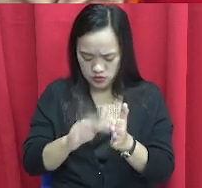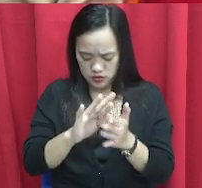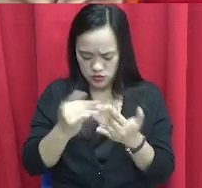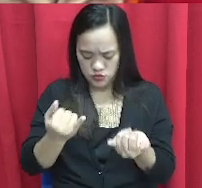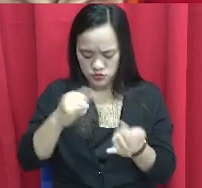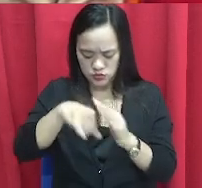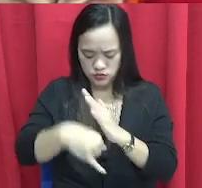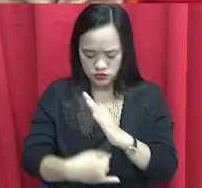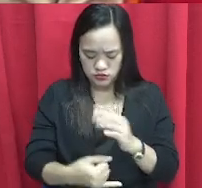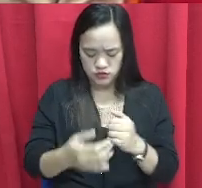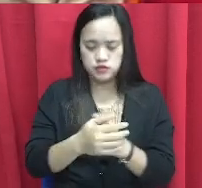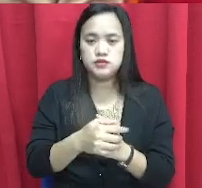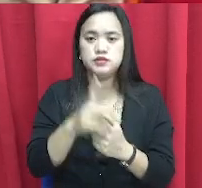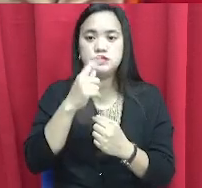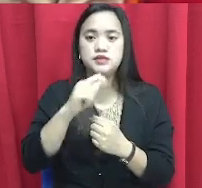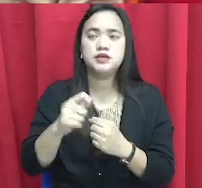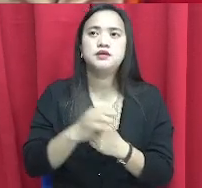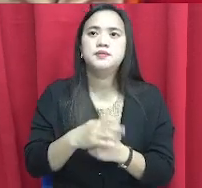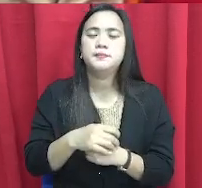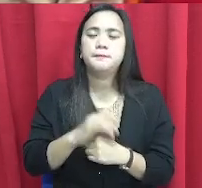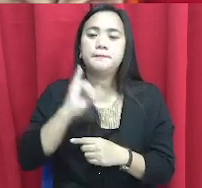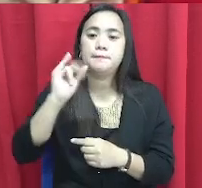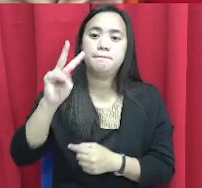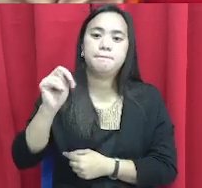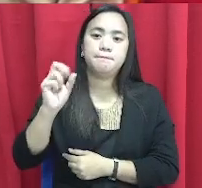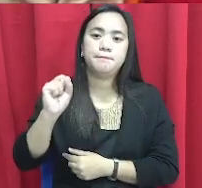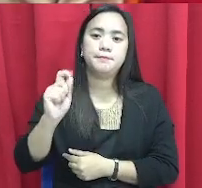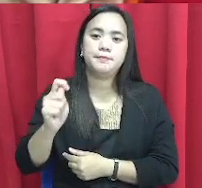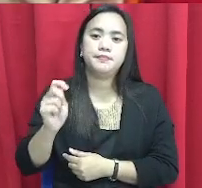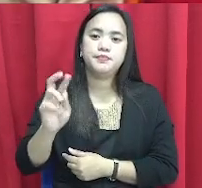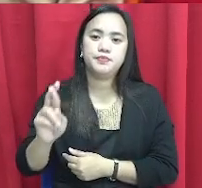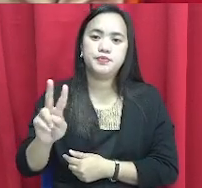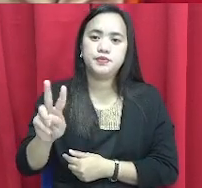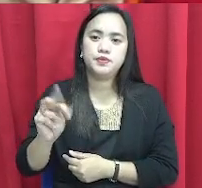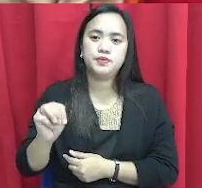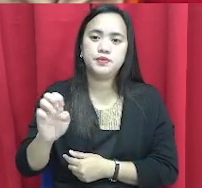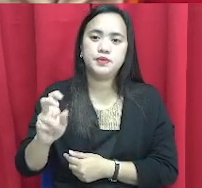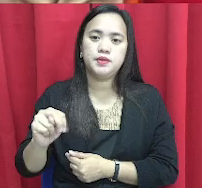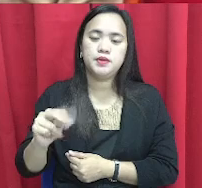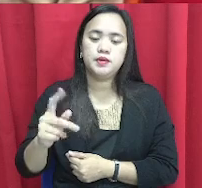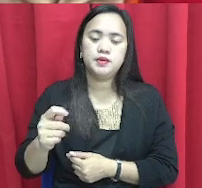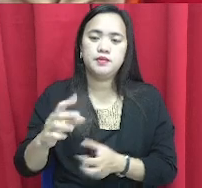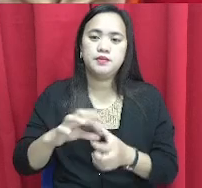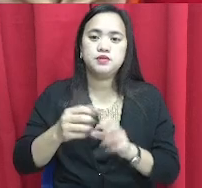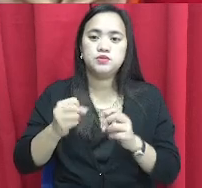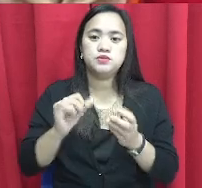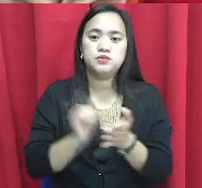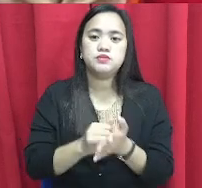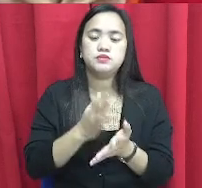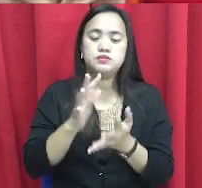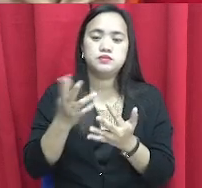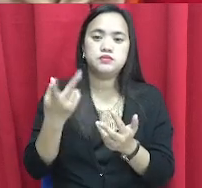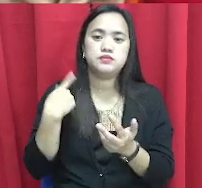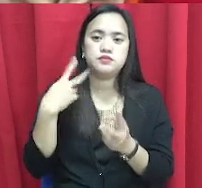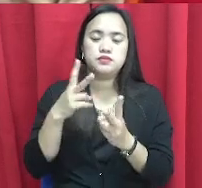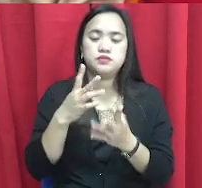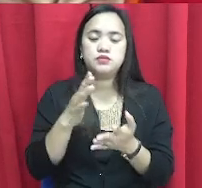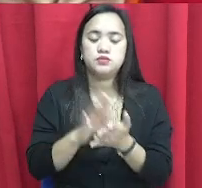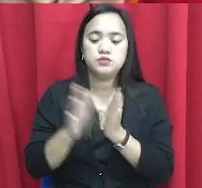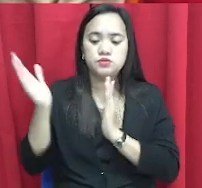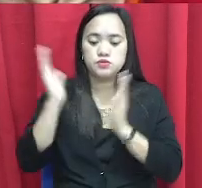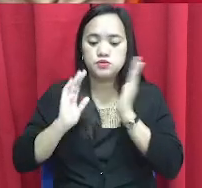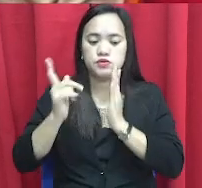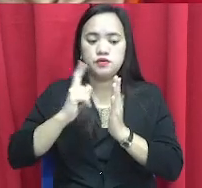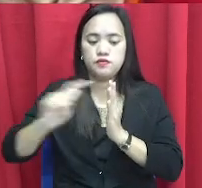bawat family na tayo po ay instrumento lamang ng Diyos upang mapangalagaan ang ating anak upang ma- ang